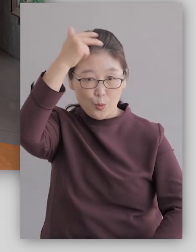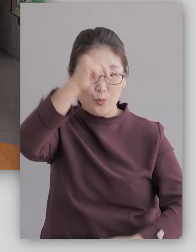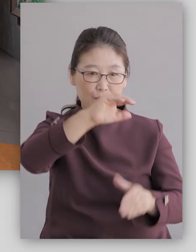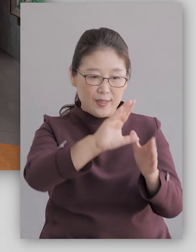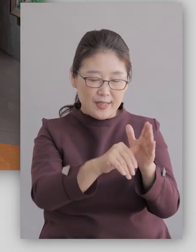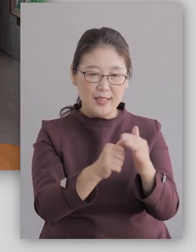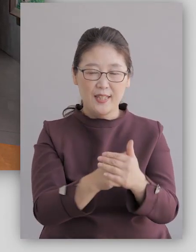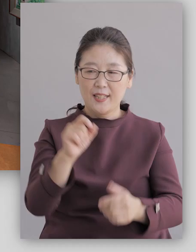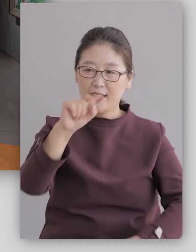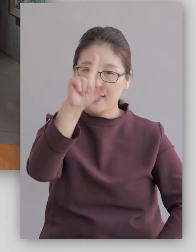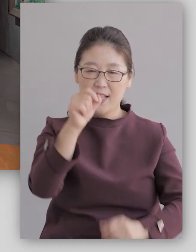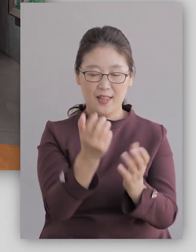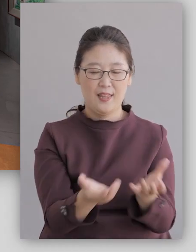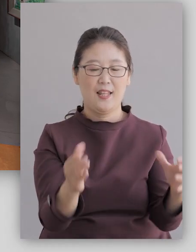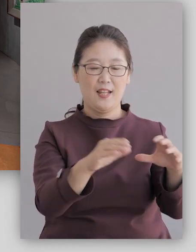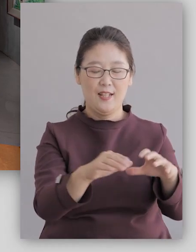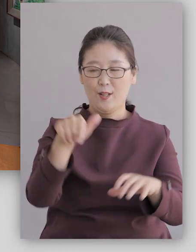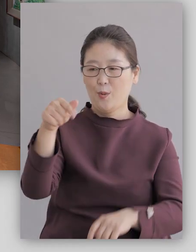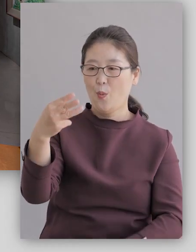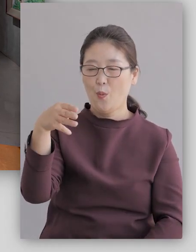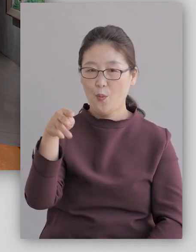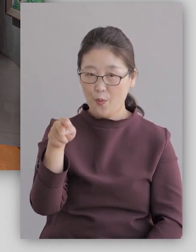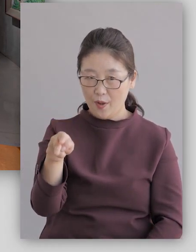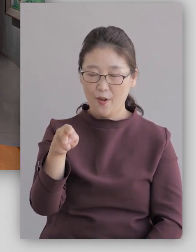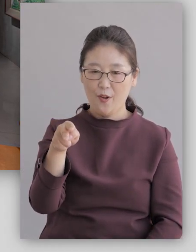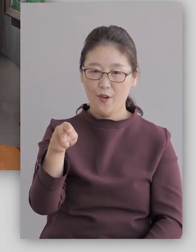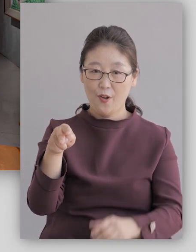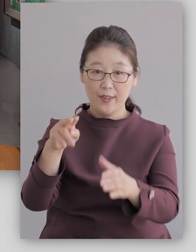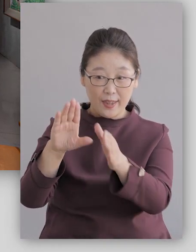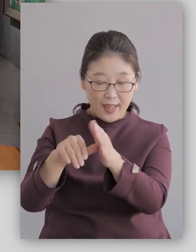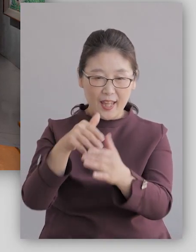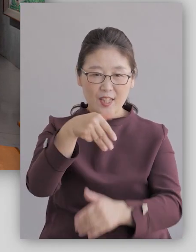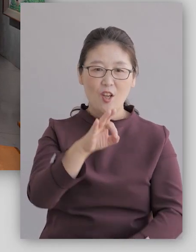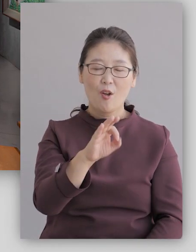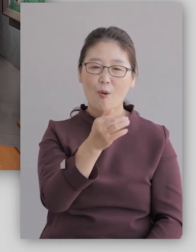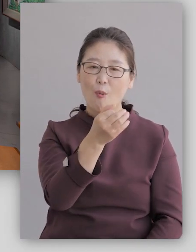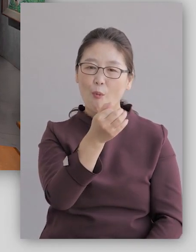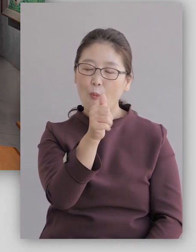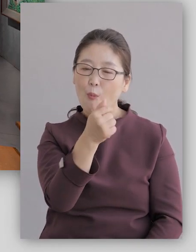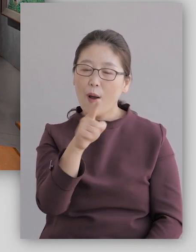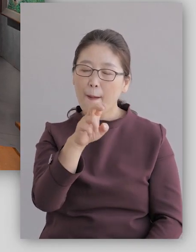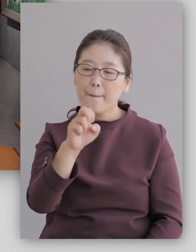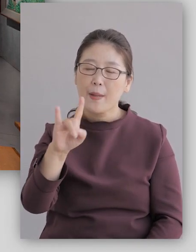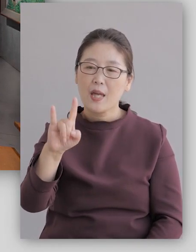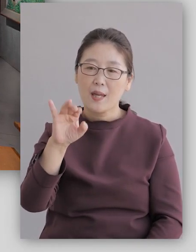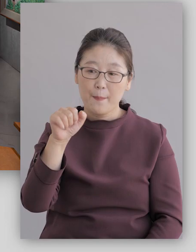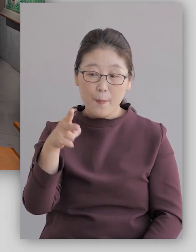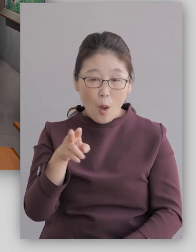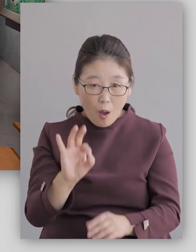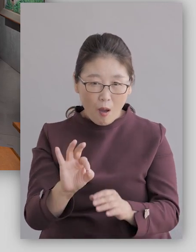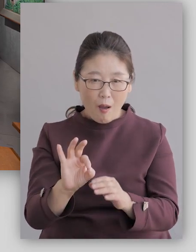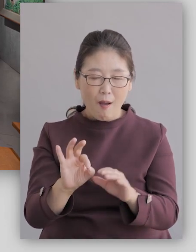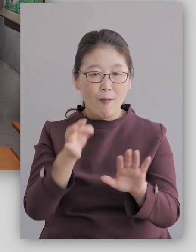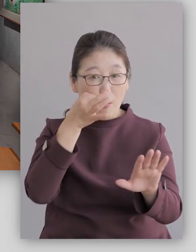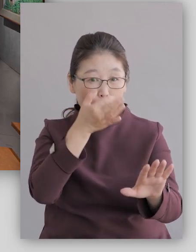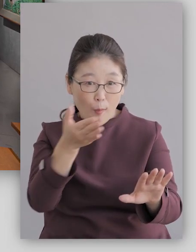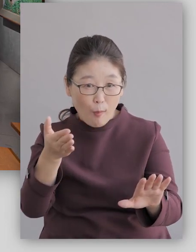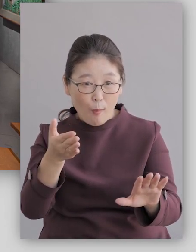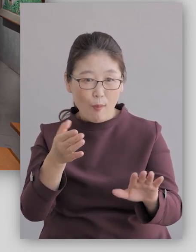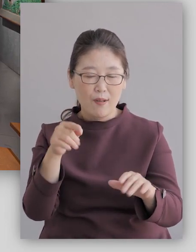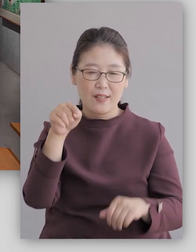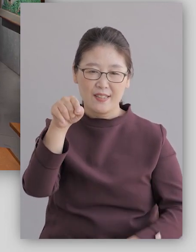조선시대의 달황환일과 고려시대의 청화매병을 함께 선보이고 이 작가님들의 작품과